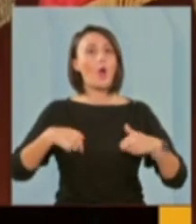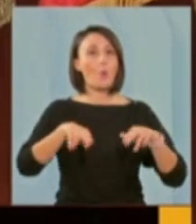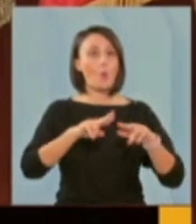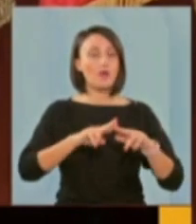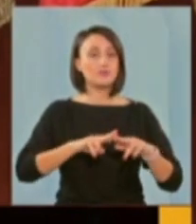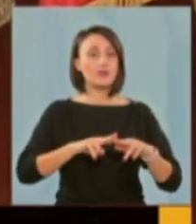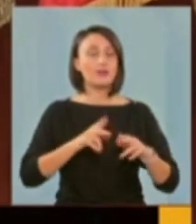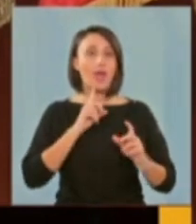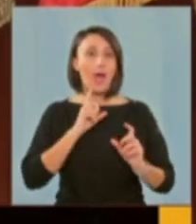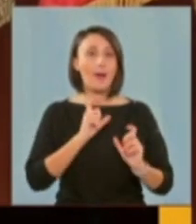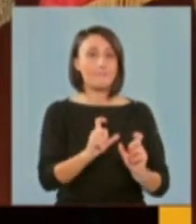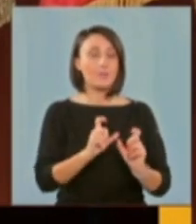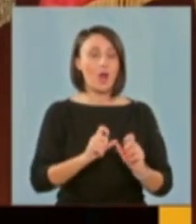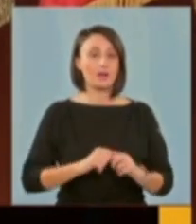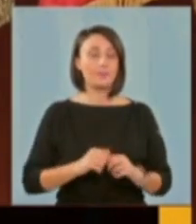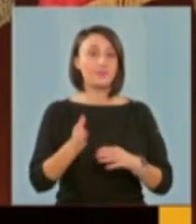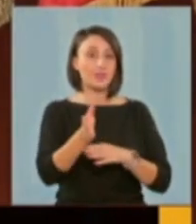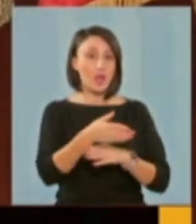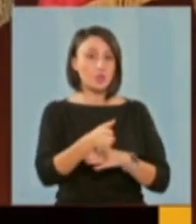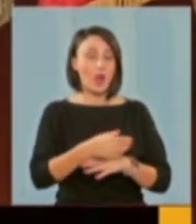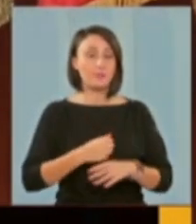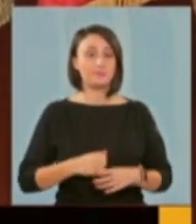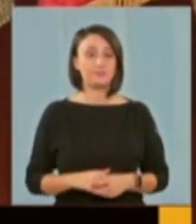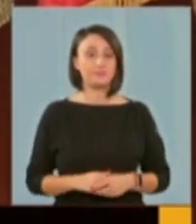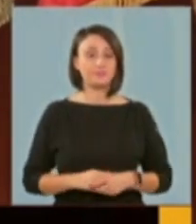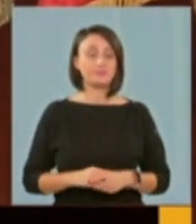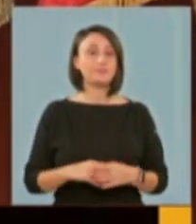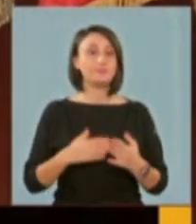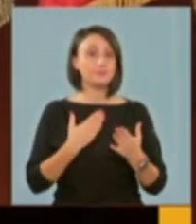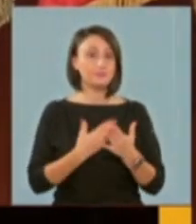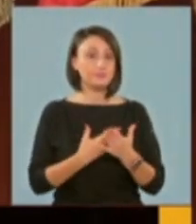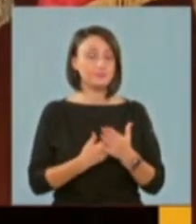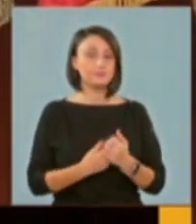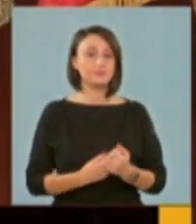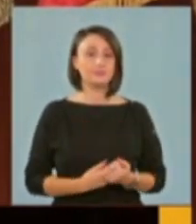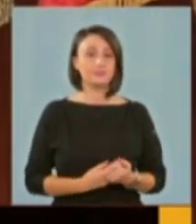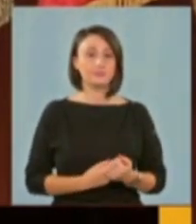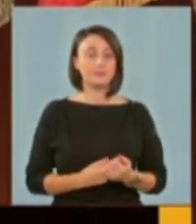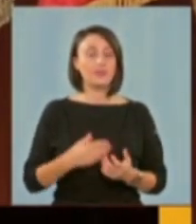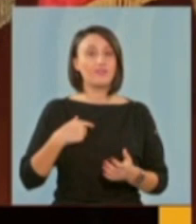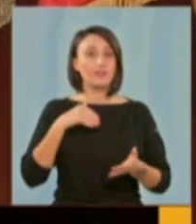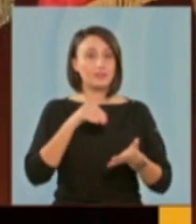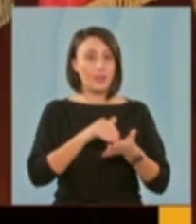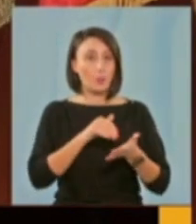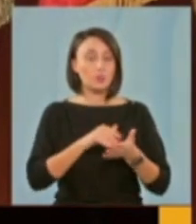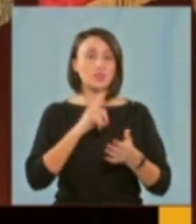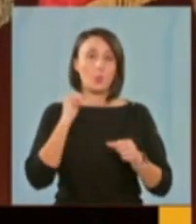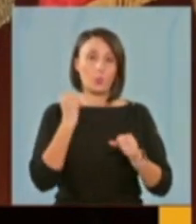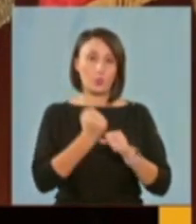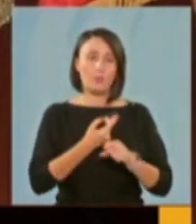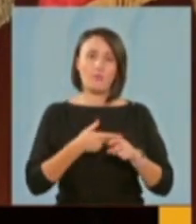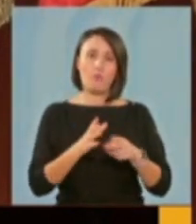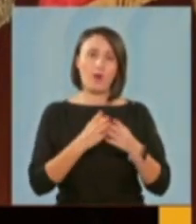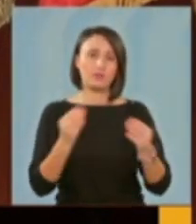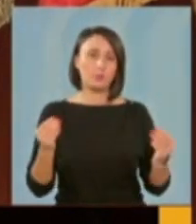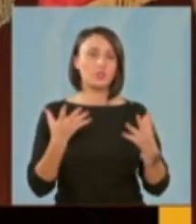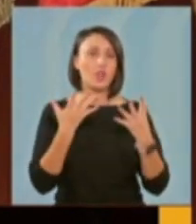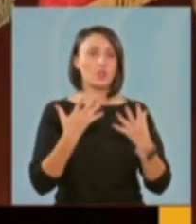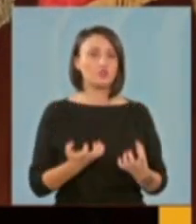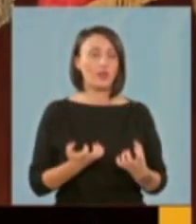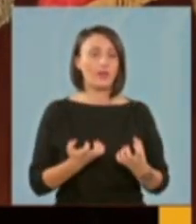de apărare națională. Pentru că va trebui să lucrăm foarte mult și la ceea